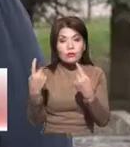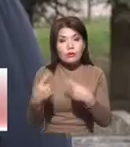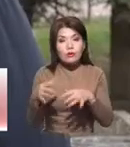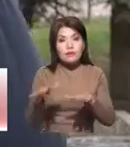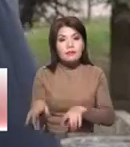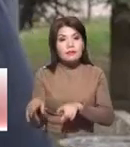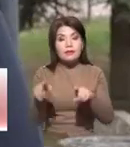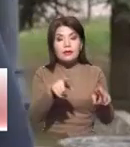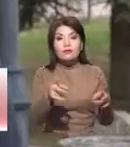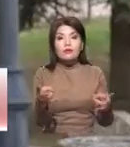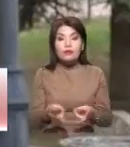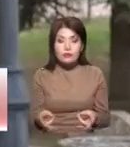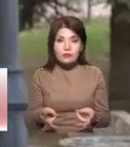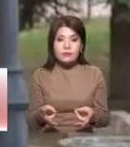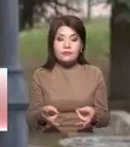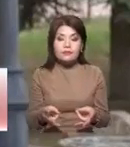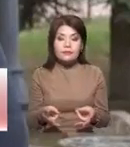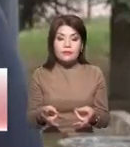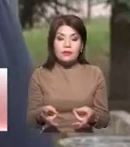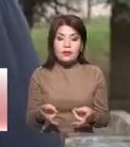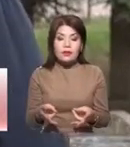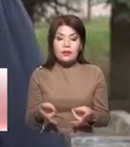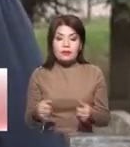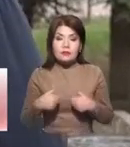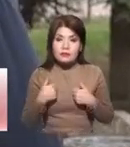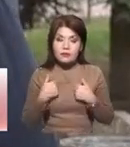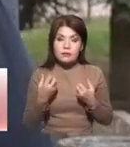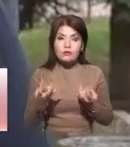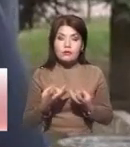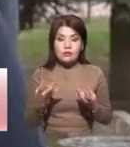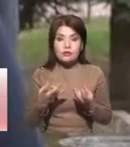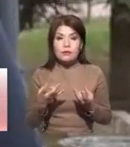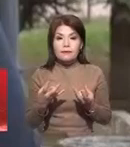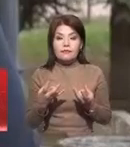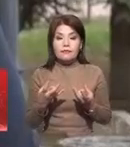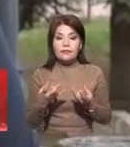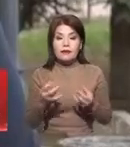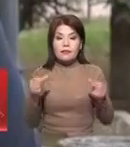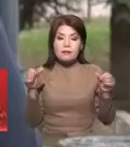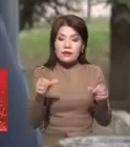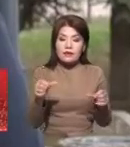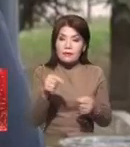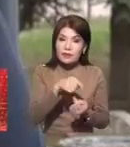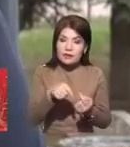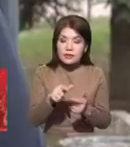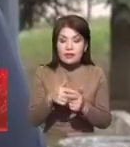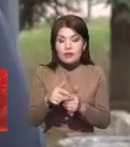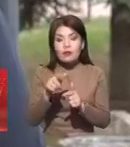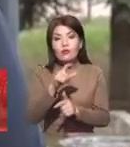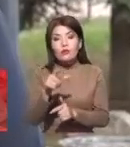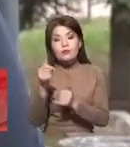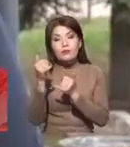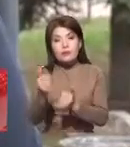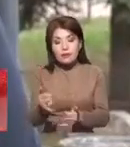места. Вот. Постараться это сделать не без ущерба для бизнеса, но это уже вопрос отдельно